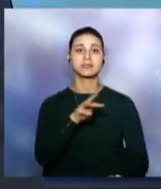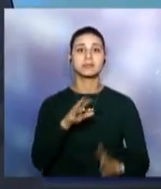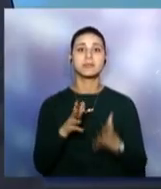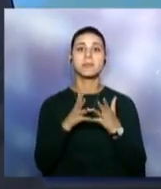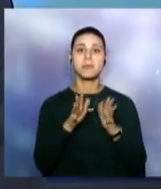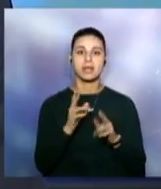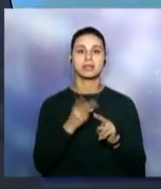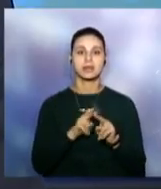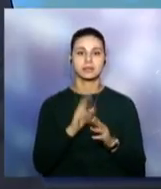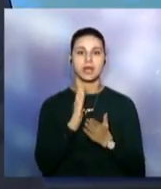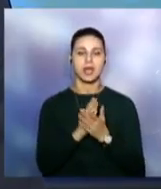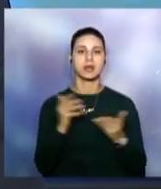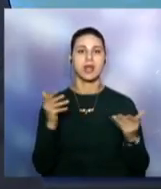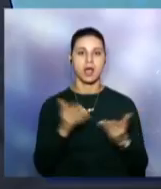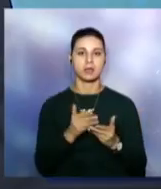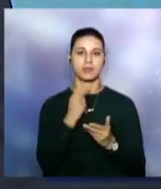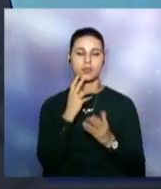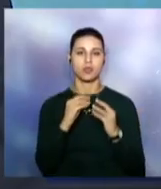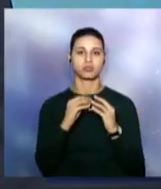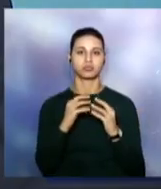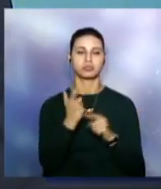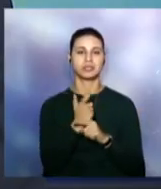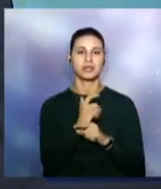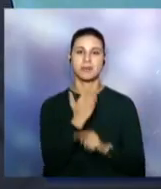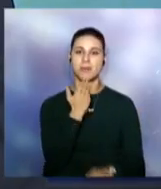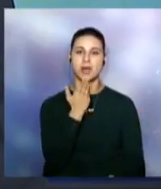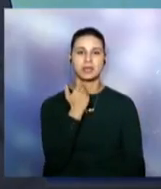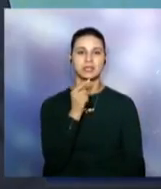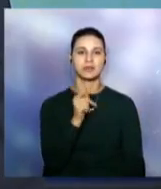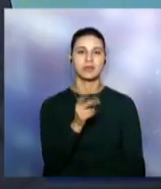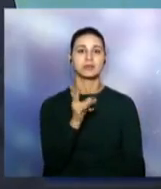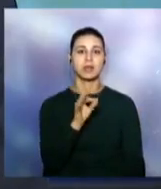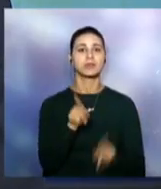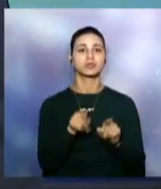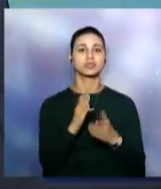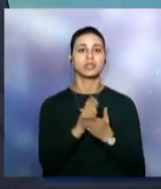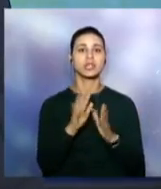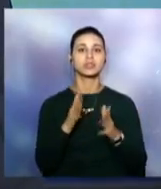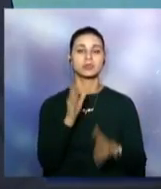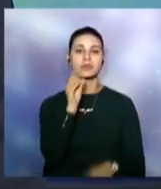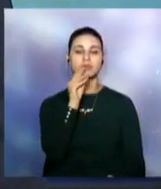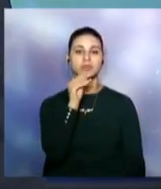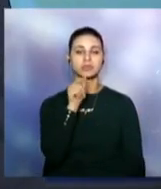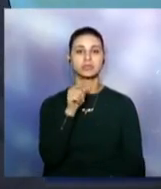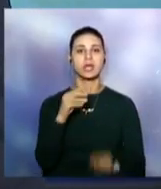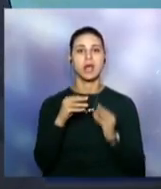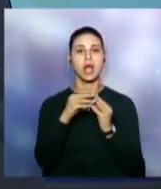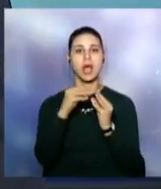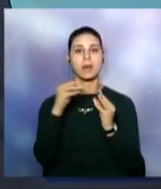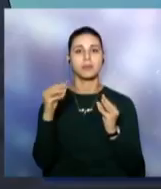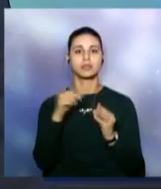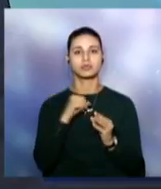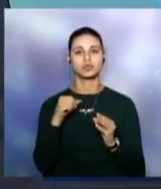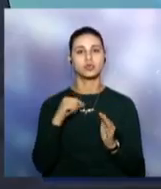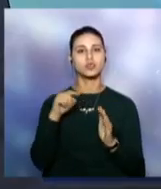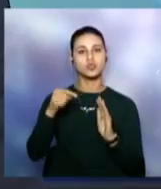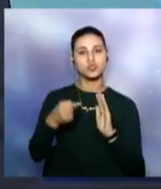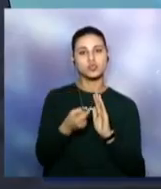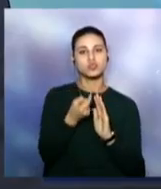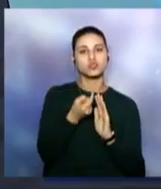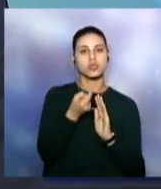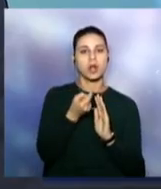მეტი არის. ეს იზომება ძალიან მარტივად, მაგრამ ზოგჯერ არის შემთხვევები, როცა აპენდიქსა აქვს რეტროცეკალური, ანუ